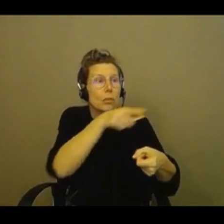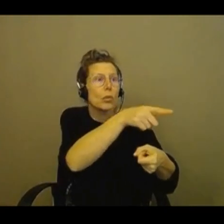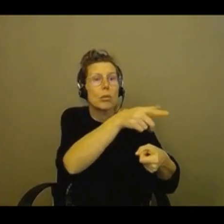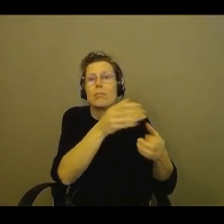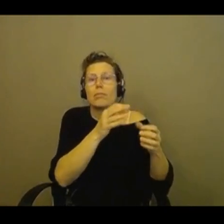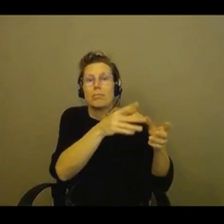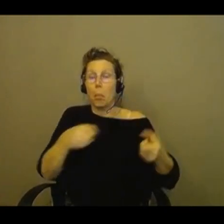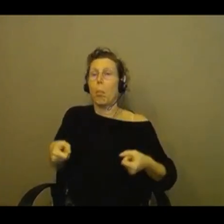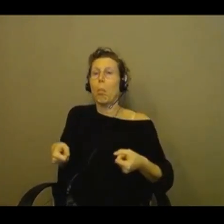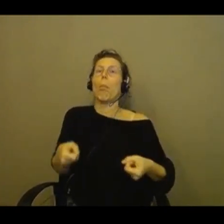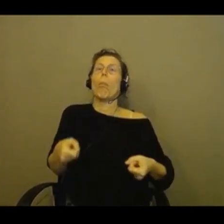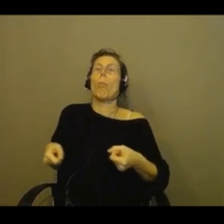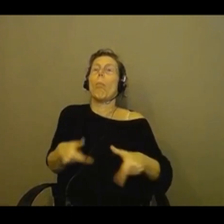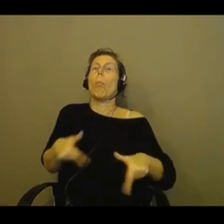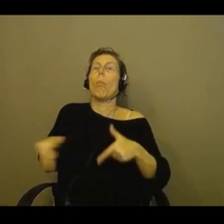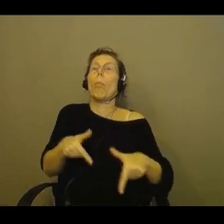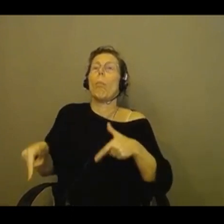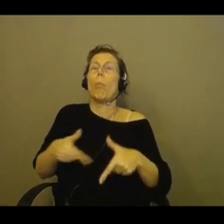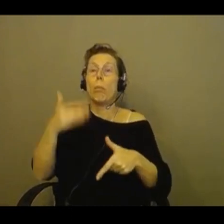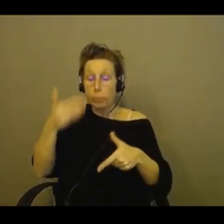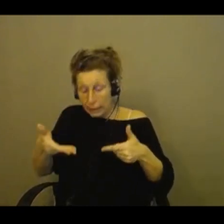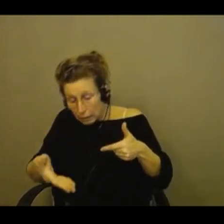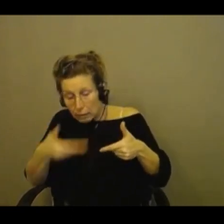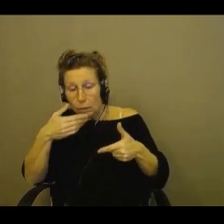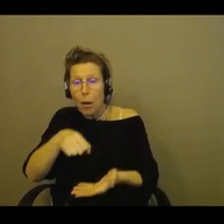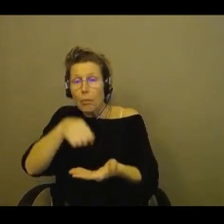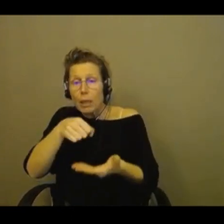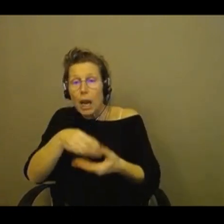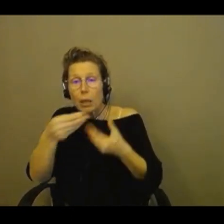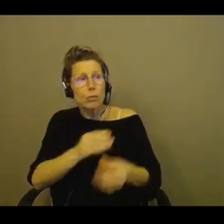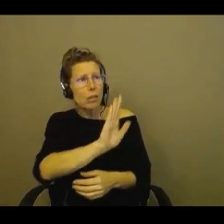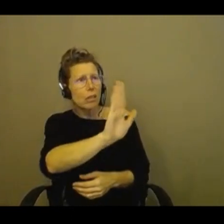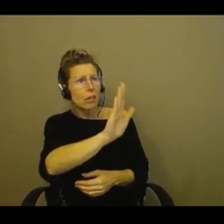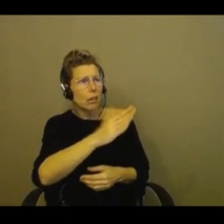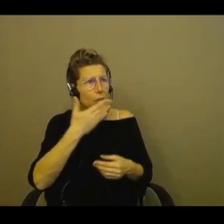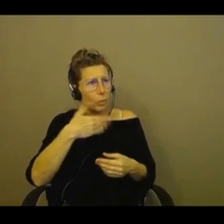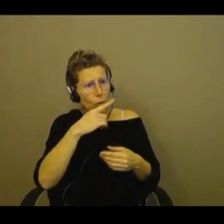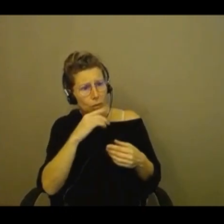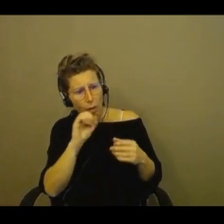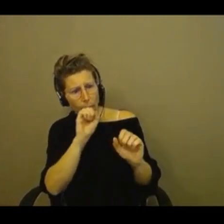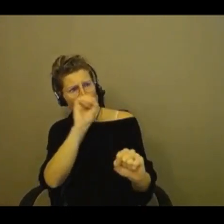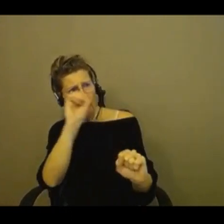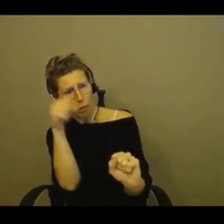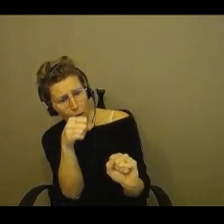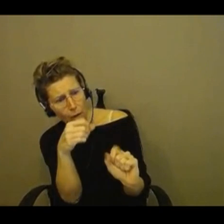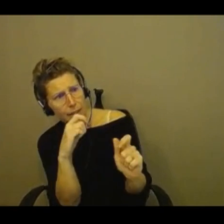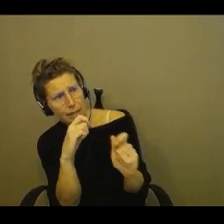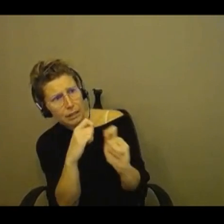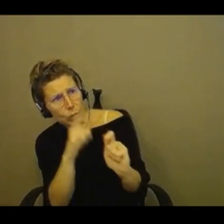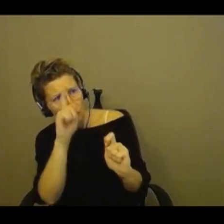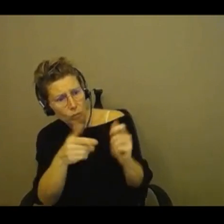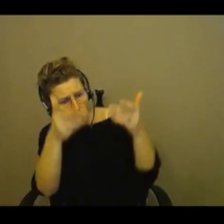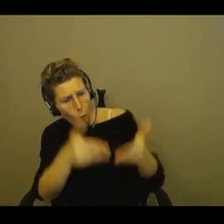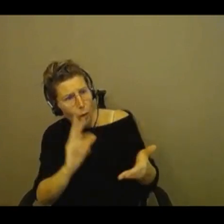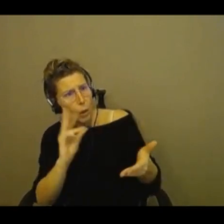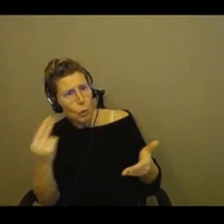lui parles, il faut que... et ainsi de suite. Donc voilà, c'est... Et l'humain reste important, c'est sûr, au-delà des différents outils.